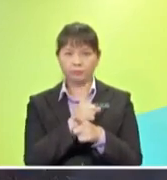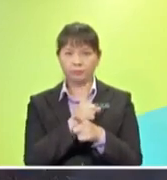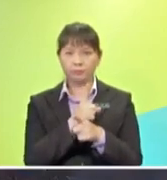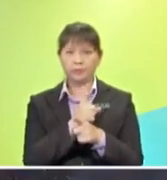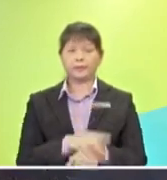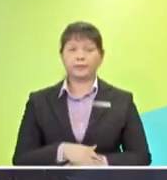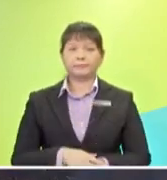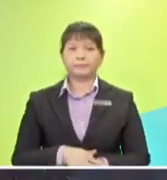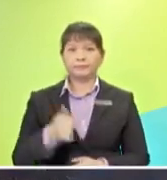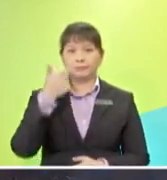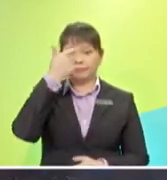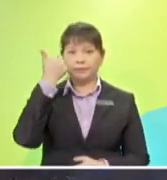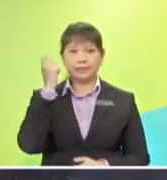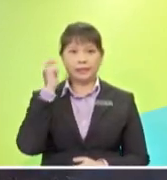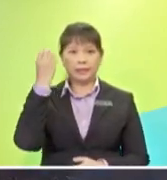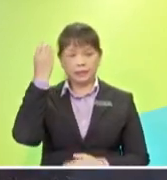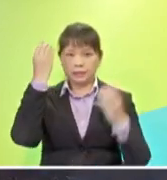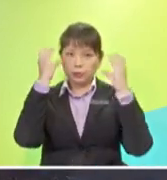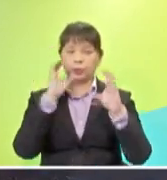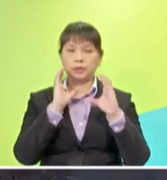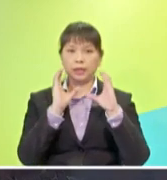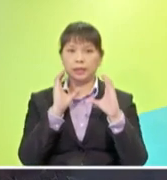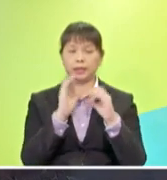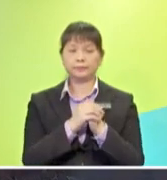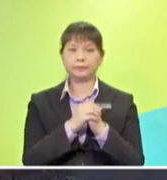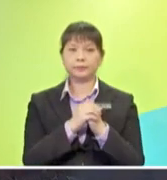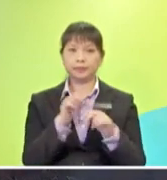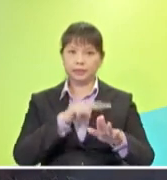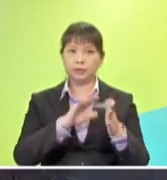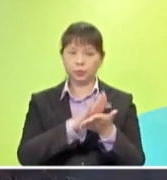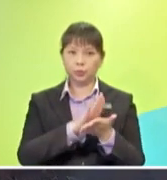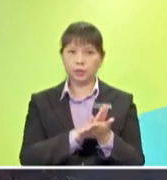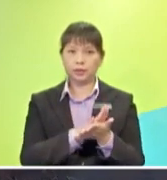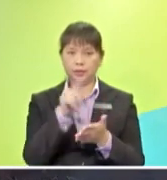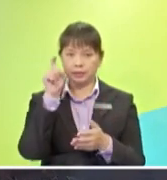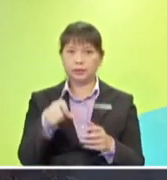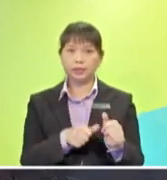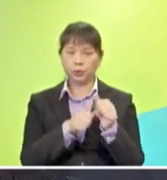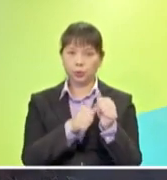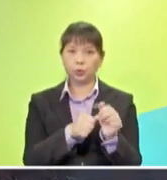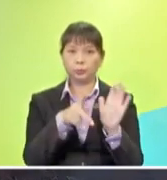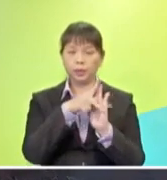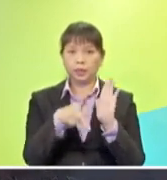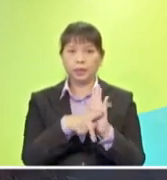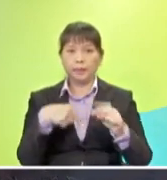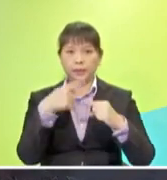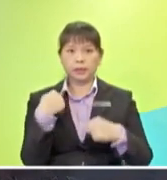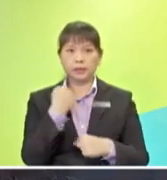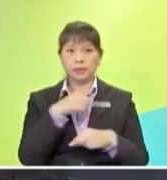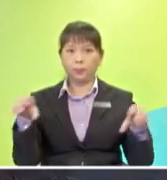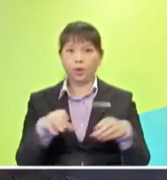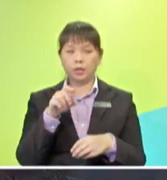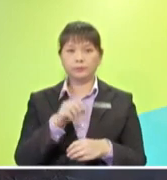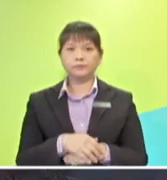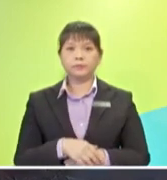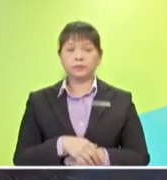peraturan ini pun salah satu cara kita nak disiplin Oke bila kita buat sesuatu activity jangan